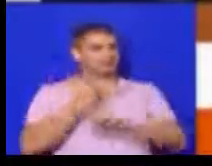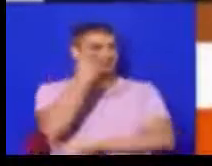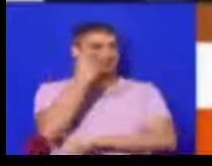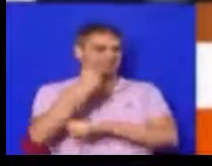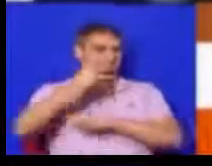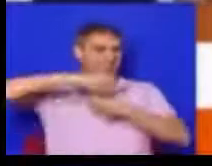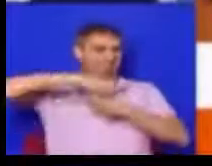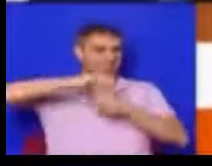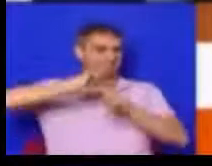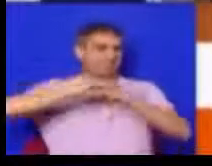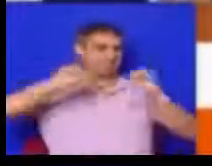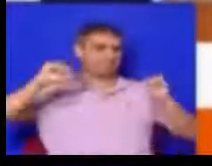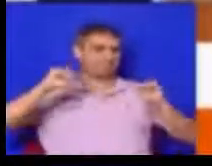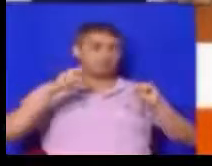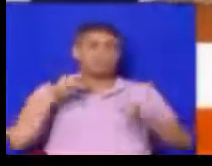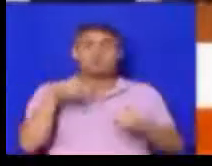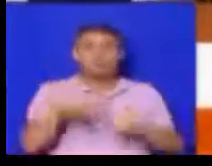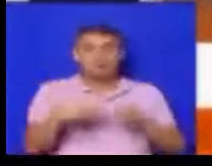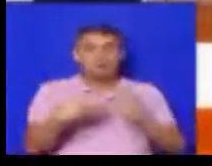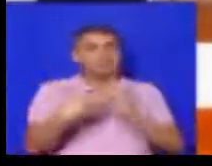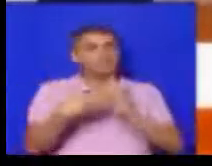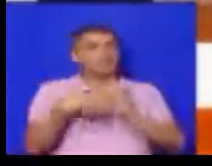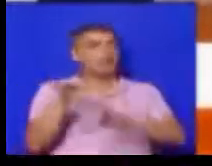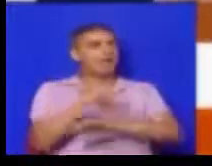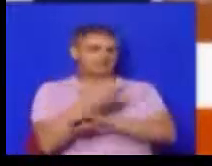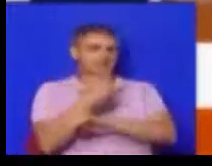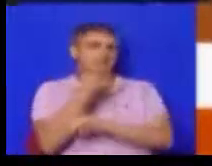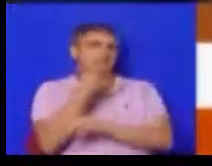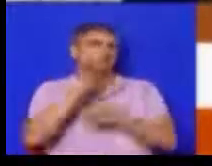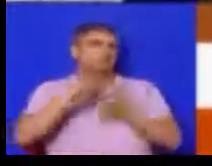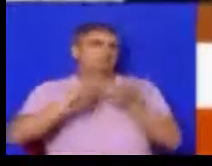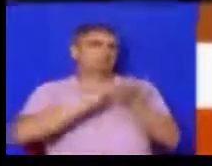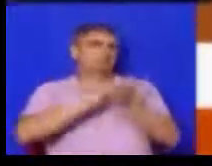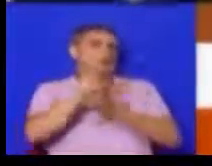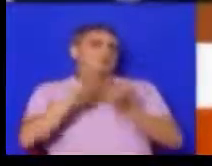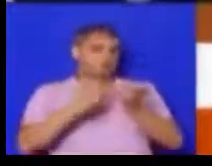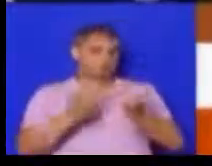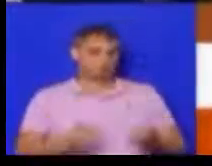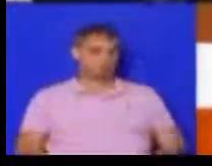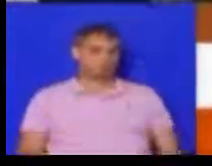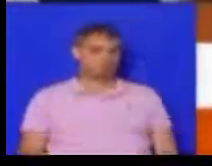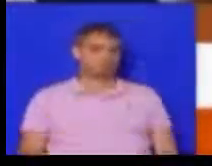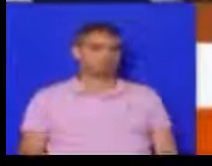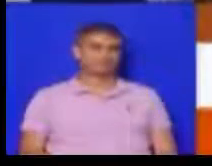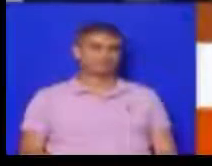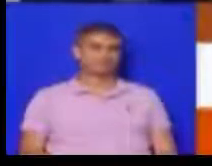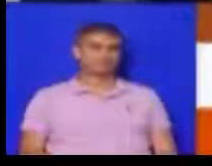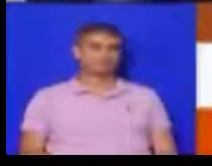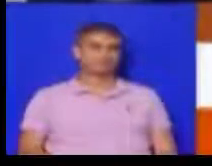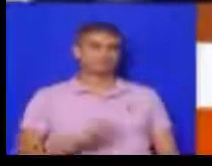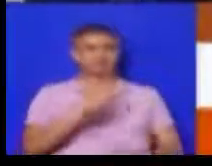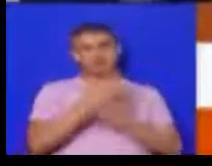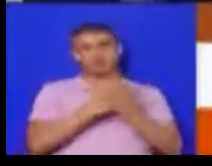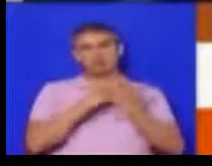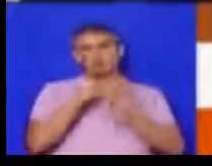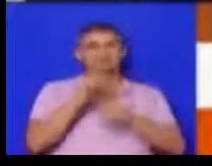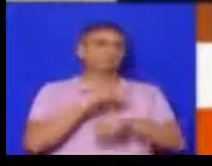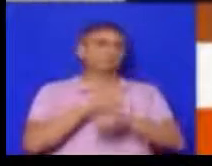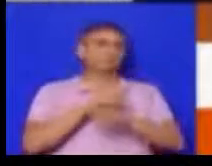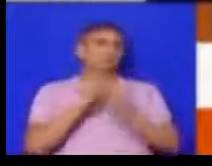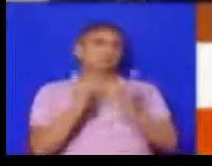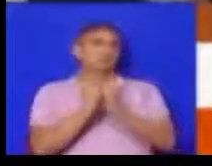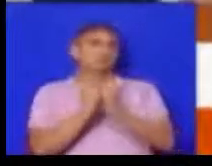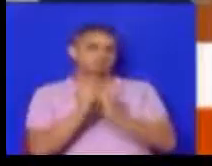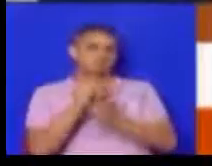פה המדידה ההנדסית היא טיפה יותר מסובכת, ויש כאלה שמתייחסים לזה כזמן מאוד קצר, ויש